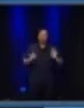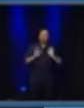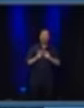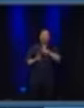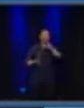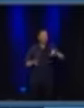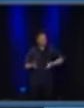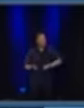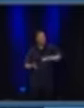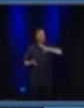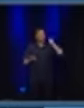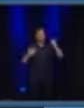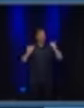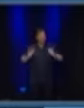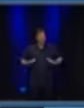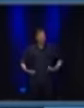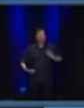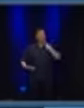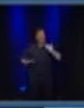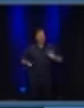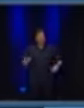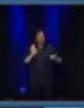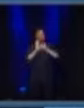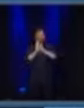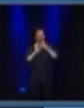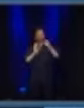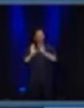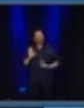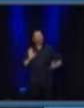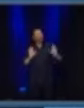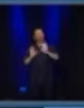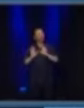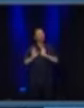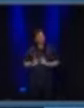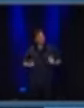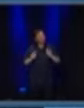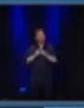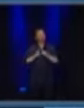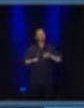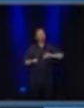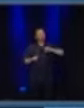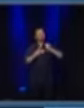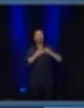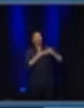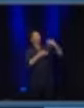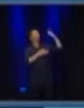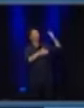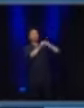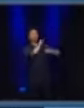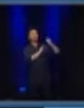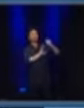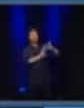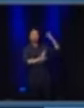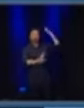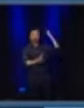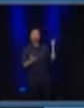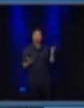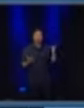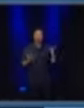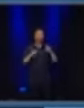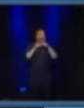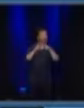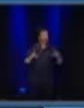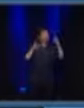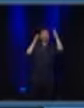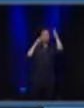nation, d'être fiers de ce qu'on est, d'être fiers de notre histoire, d'être fiers de notre